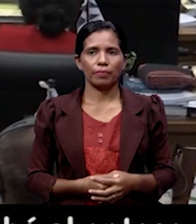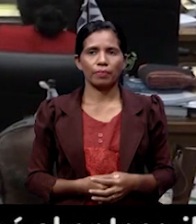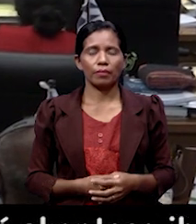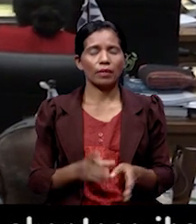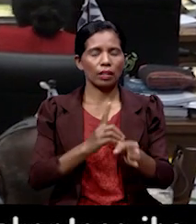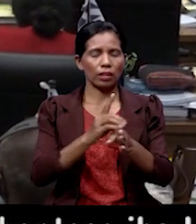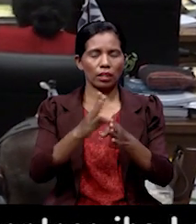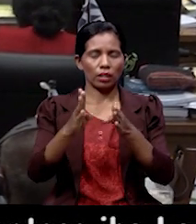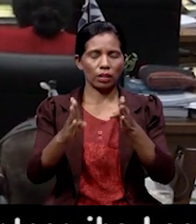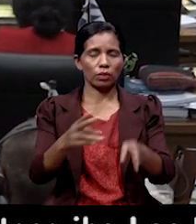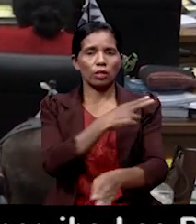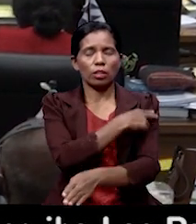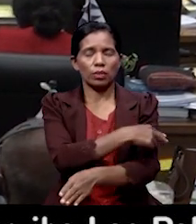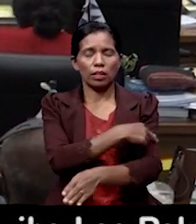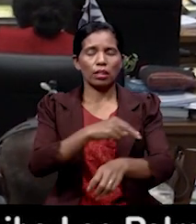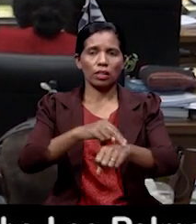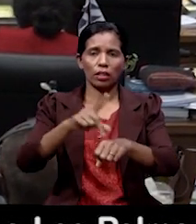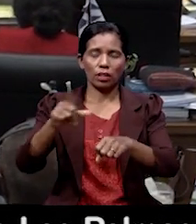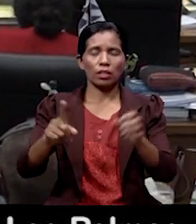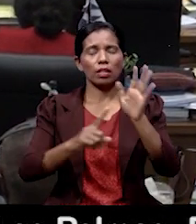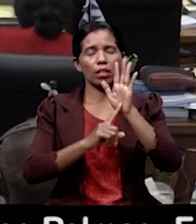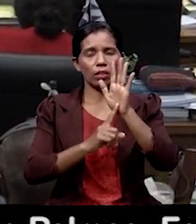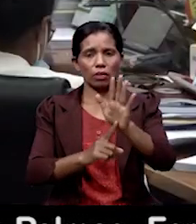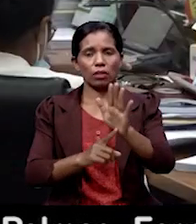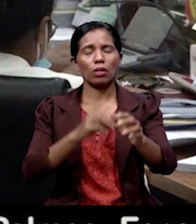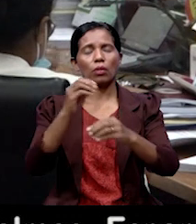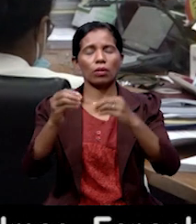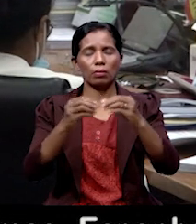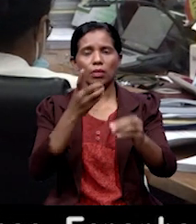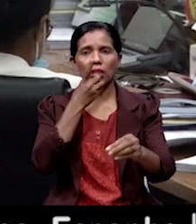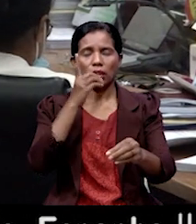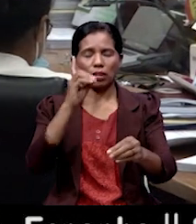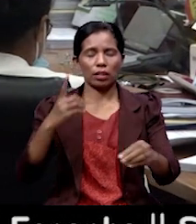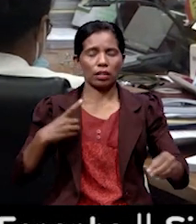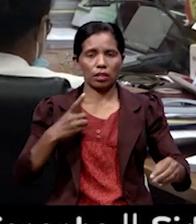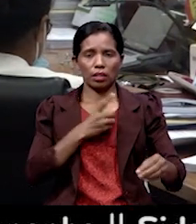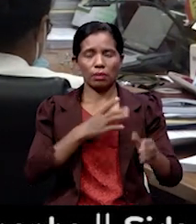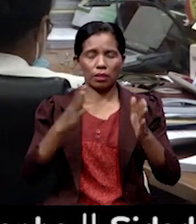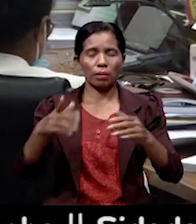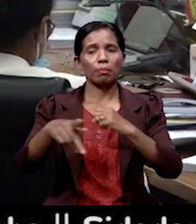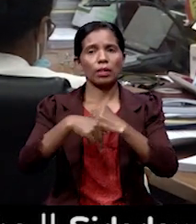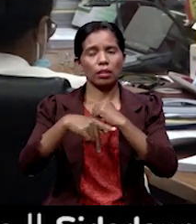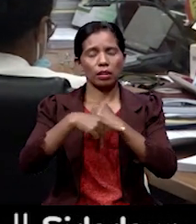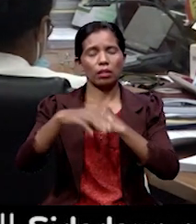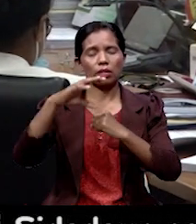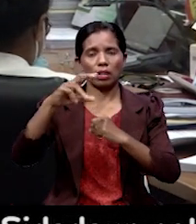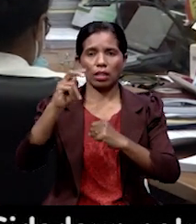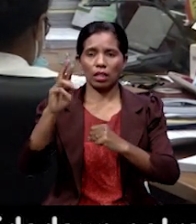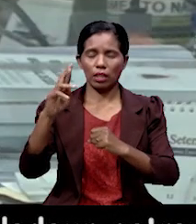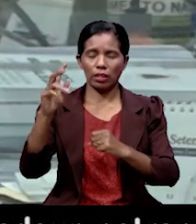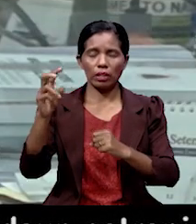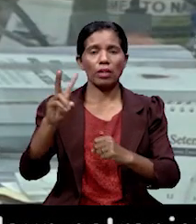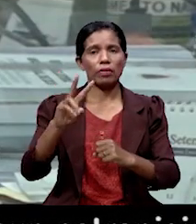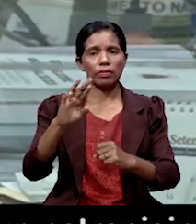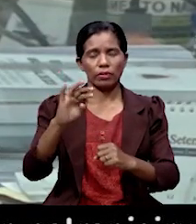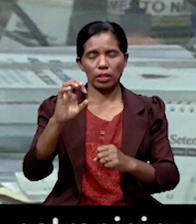Diretor Klinik Hospital Nasional Guido Valadares atau asuntune relasion ho deklarasion deputada bancada SNRT Virginia Anabello nebe